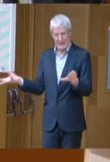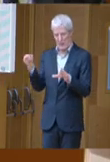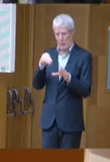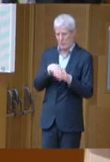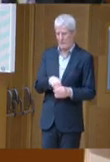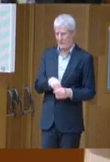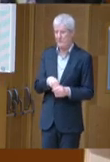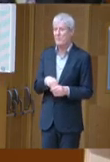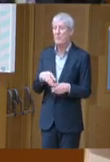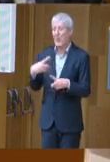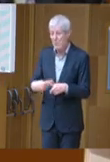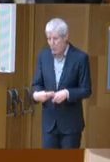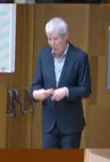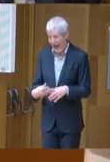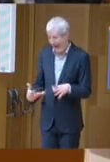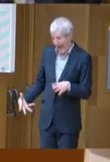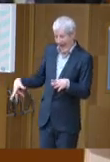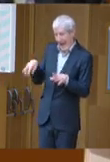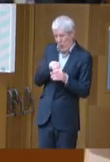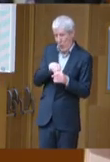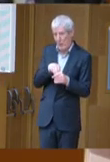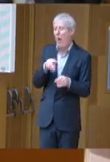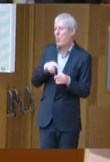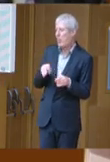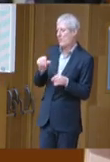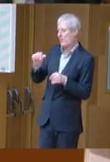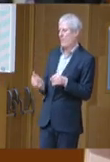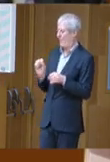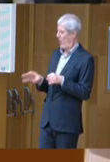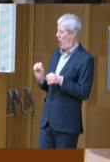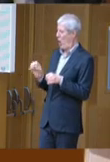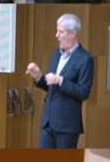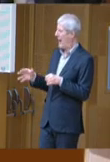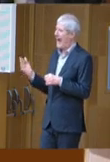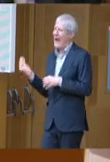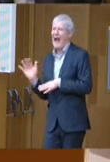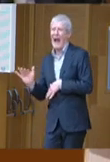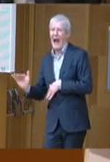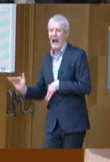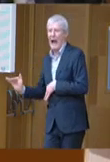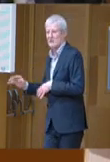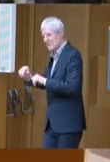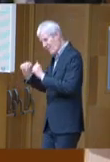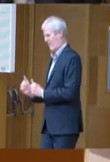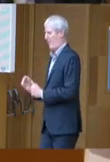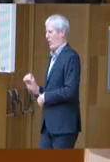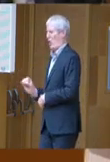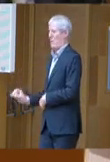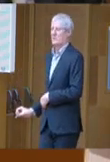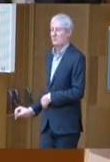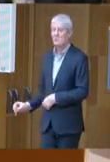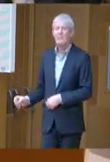che oltre ad includere formi i nostri ragazzi e le nostre ragazze con disabilità. Il